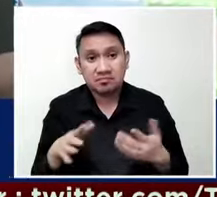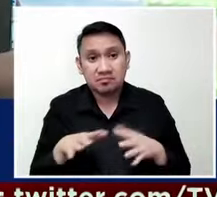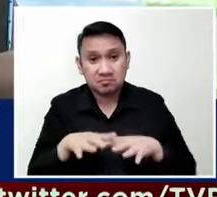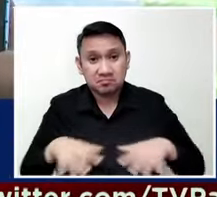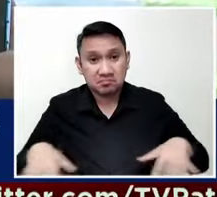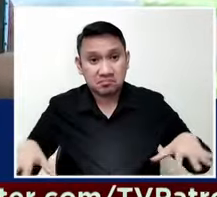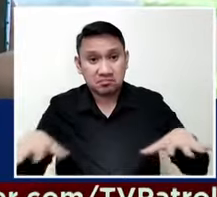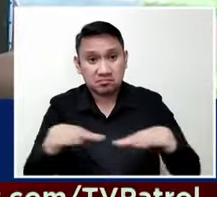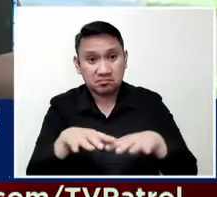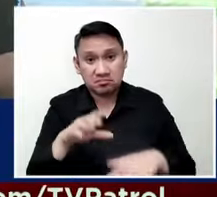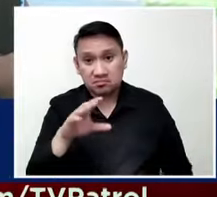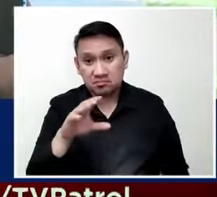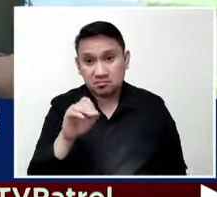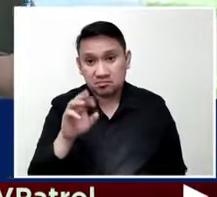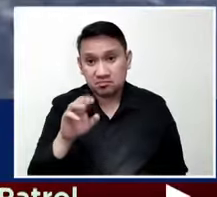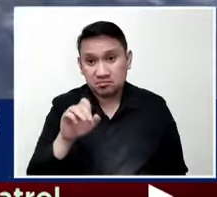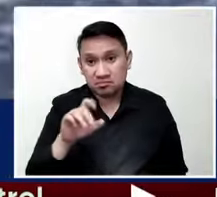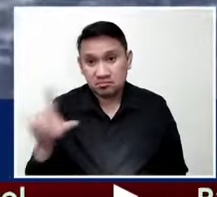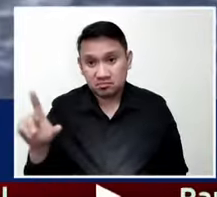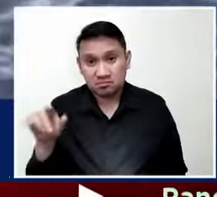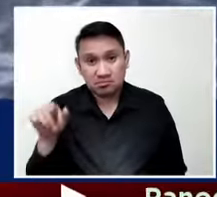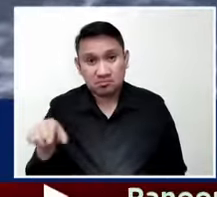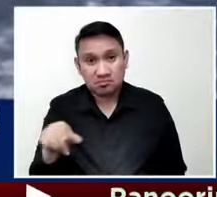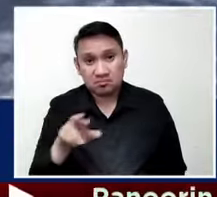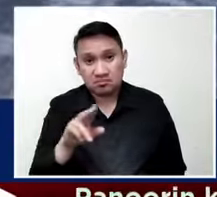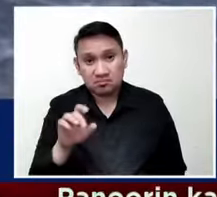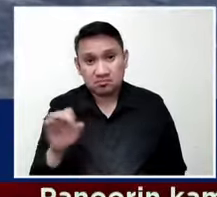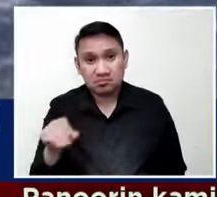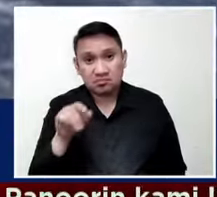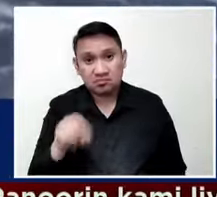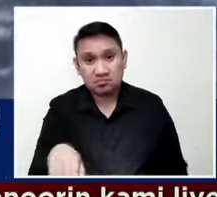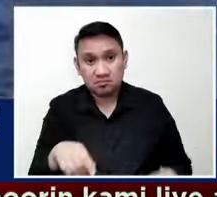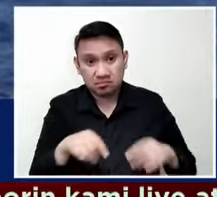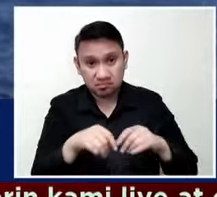ating mga coral reefs. So, pero itong payaw, isa po itong